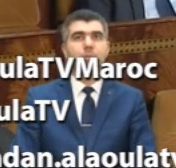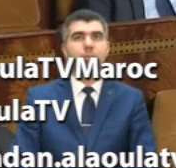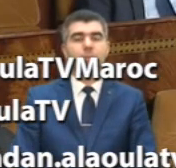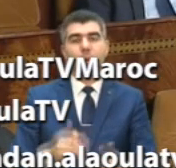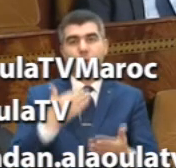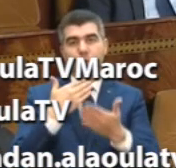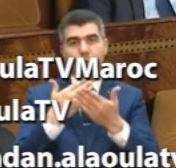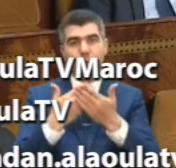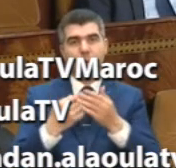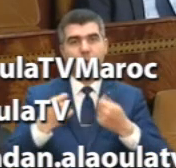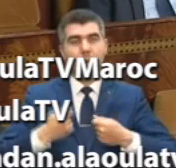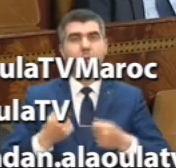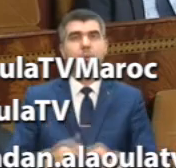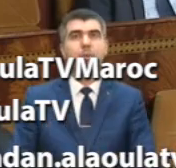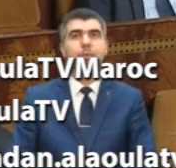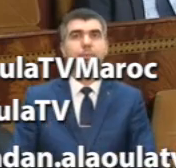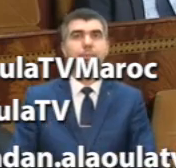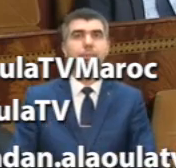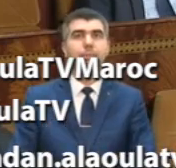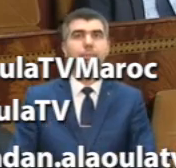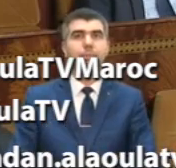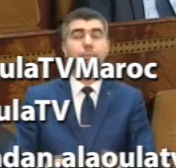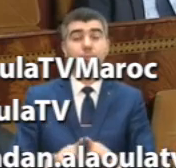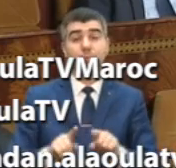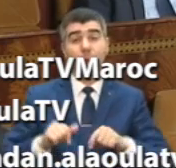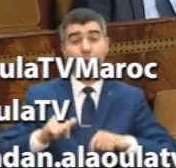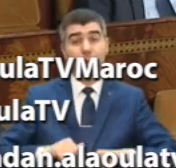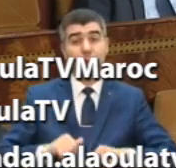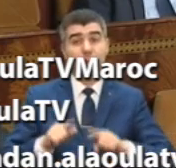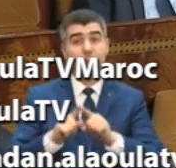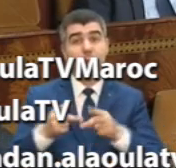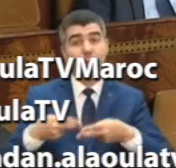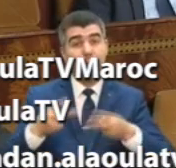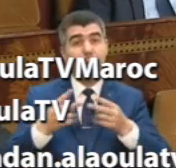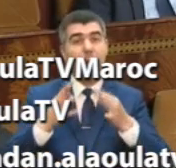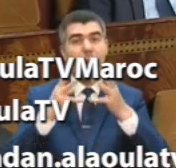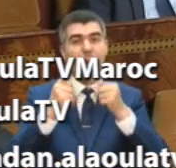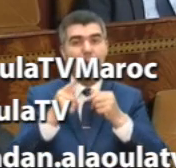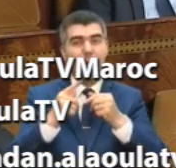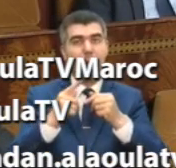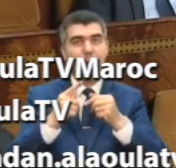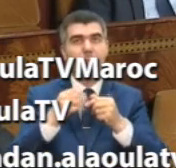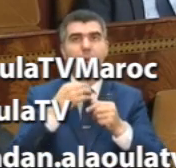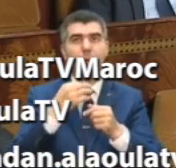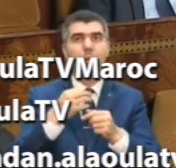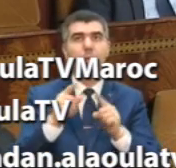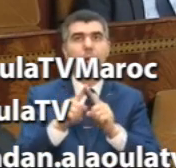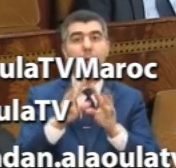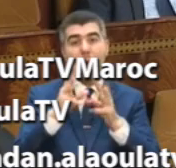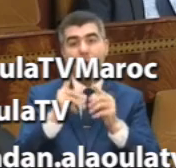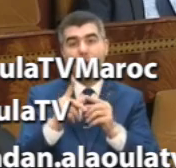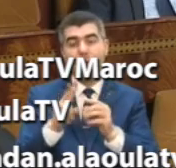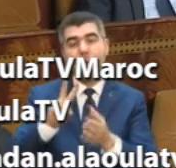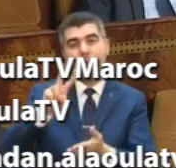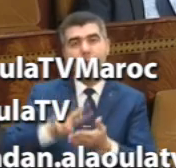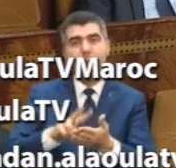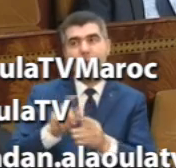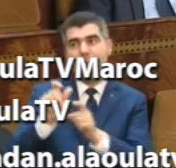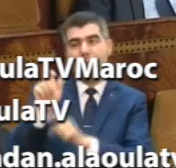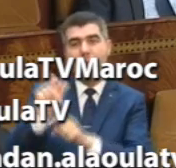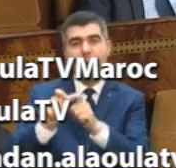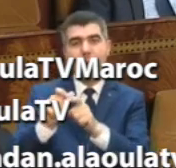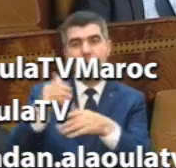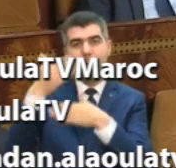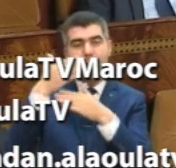شكرا سيد الرئيس. سيد الوزير، بديتي لي بالارقام، أنا سأحيلك على الرقم الحقيقي اللي تيشعروا به المغاربة،